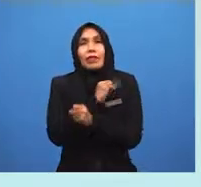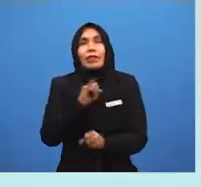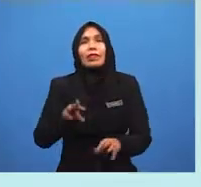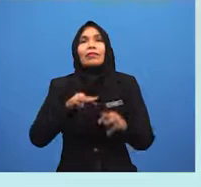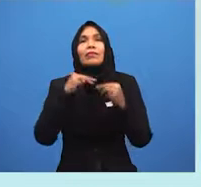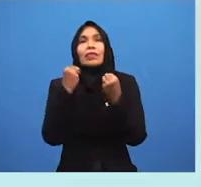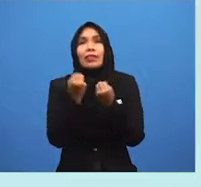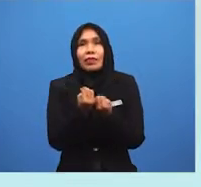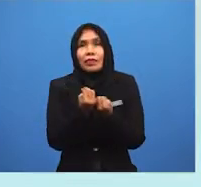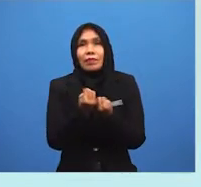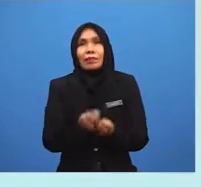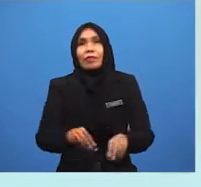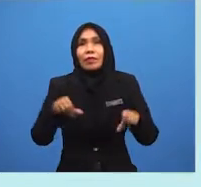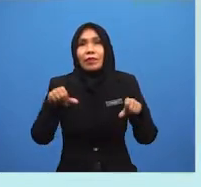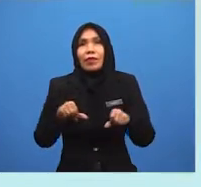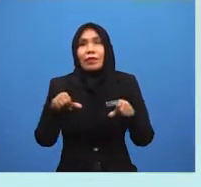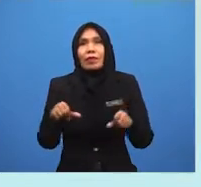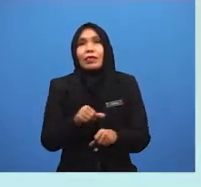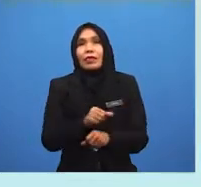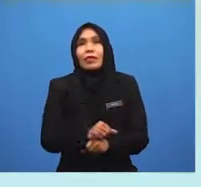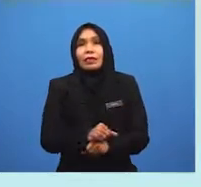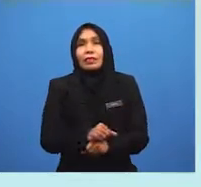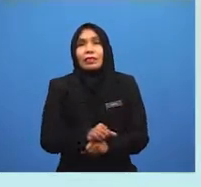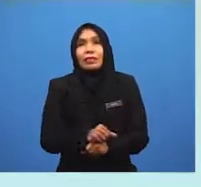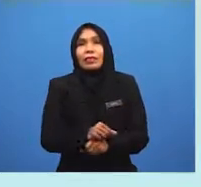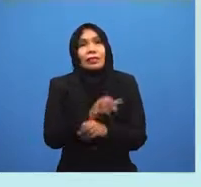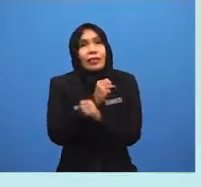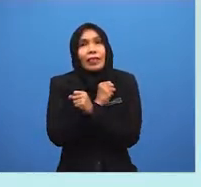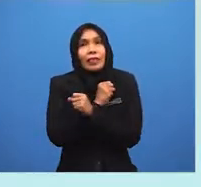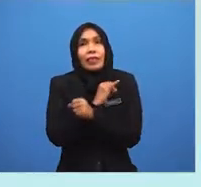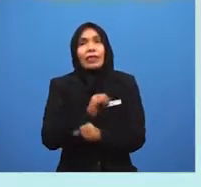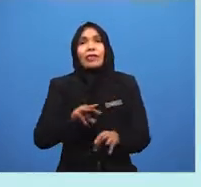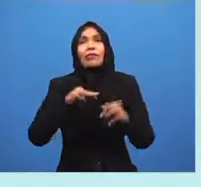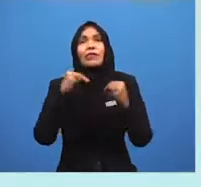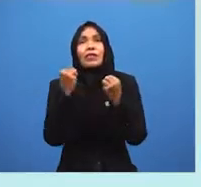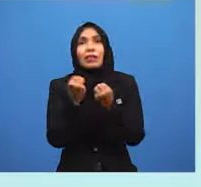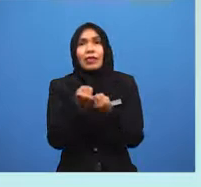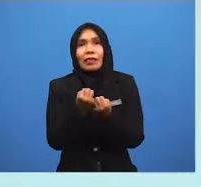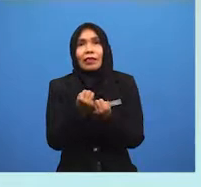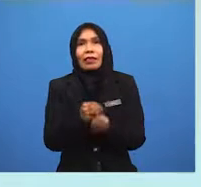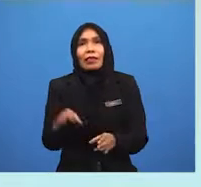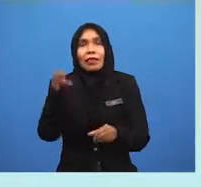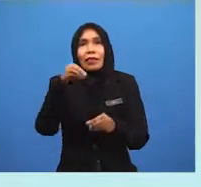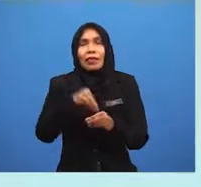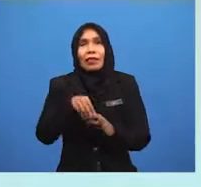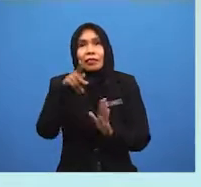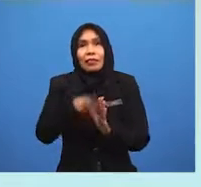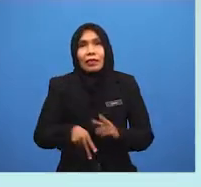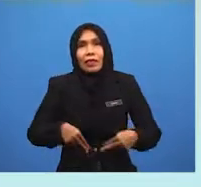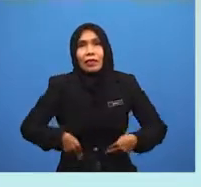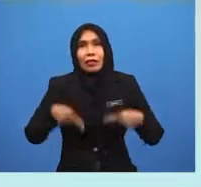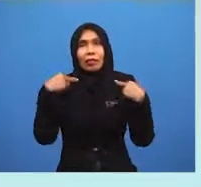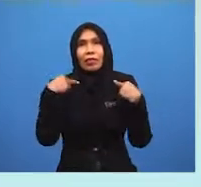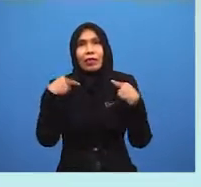kedua, mengamalkan sikap menyayangi masyarakat setempat dalam kehidupan harian.